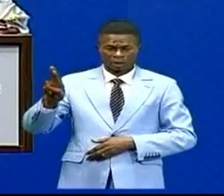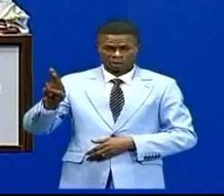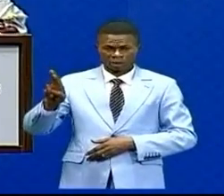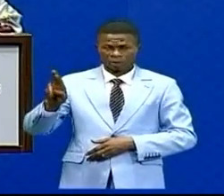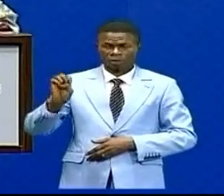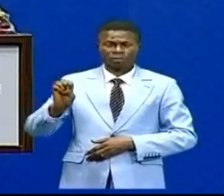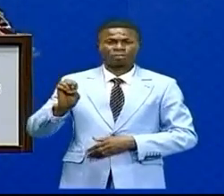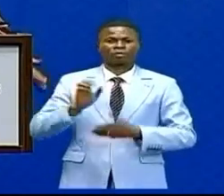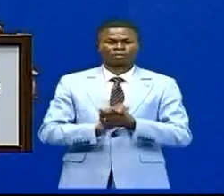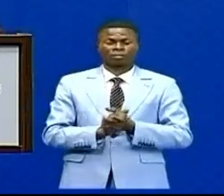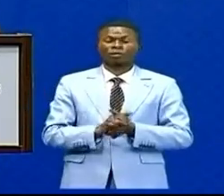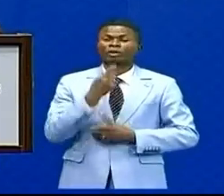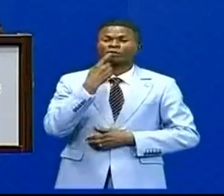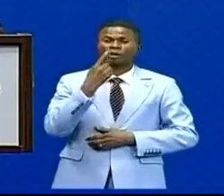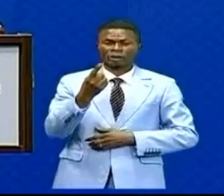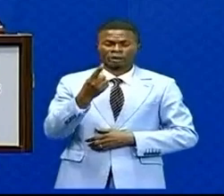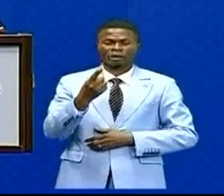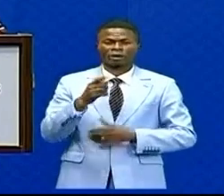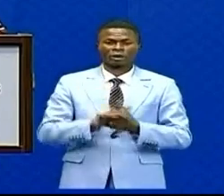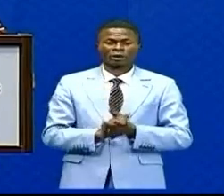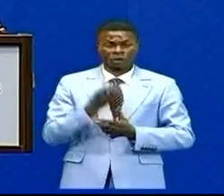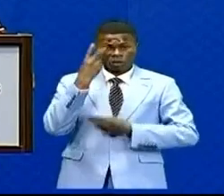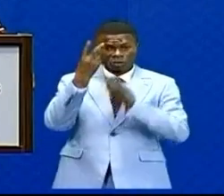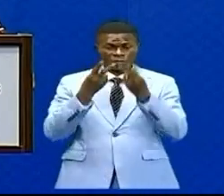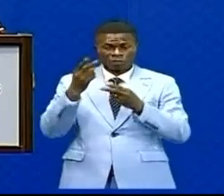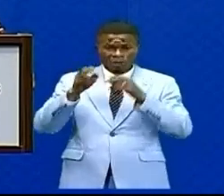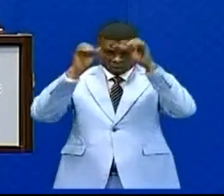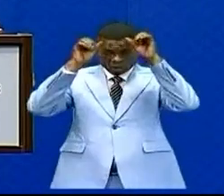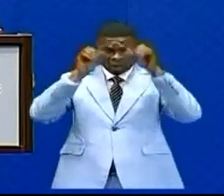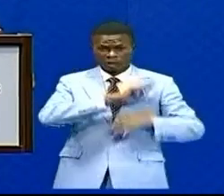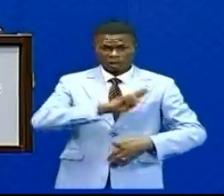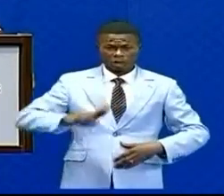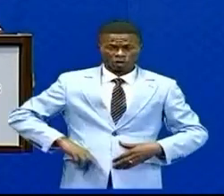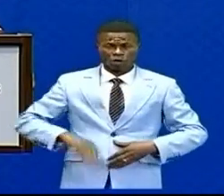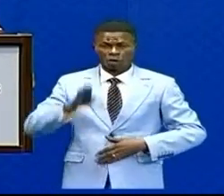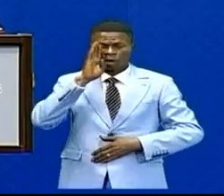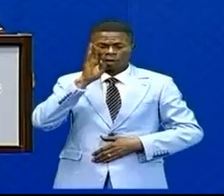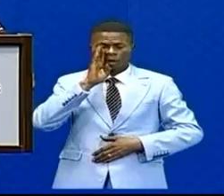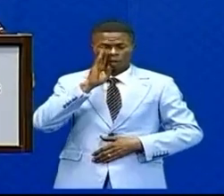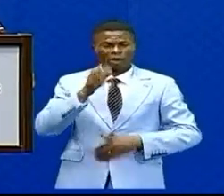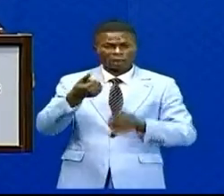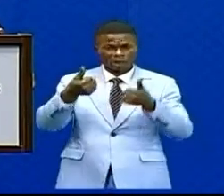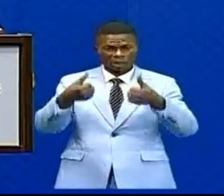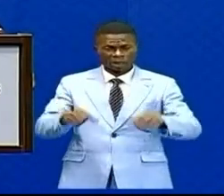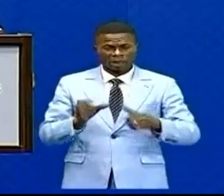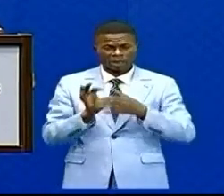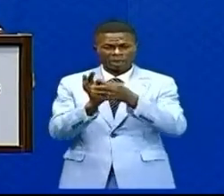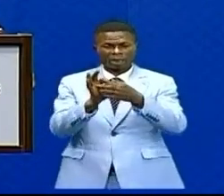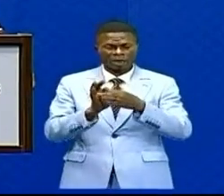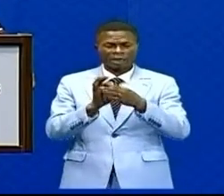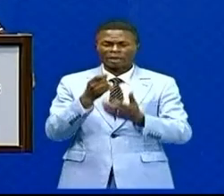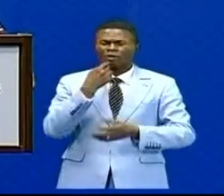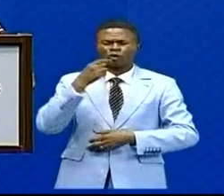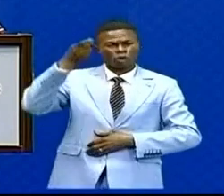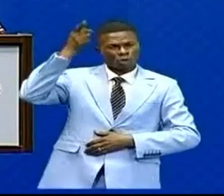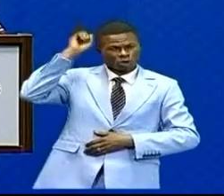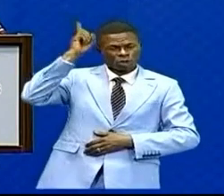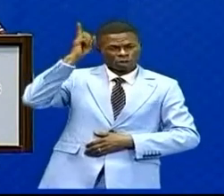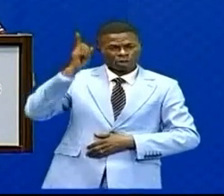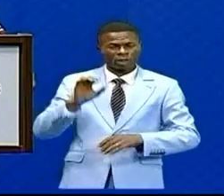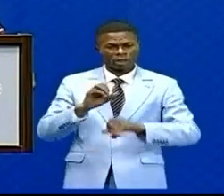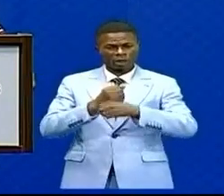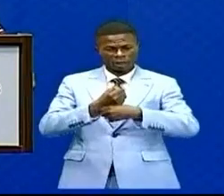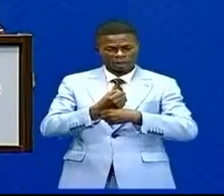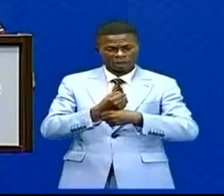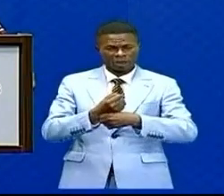Il a précisé que cette visite est l'occasion de resserrer les liens historiques qui lient les deux